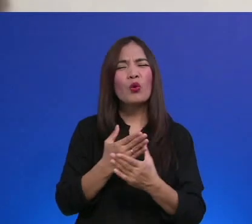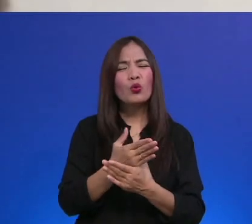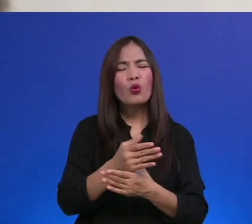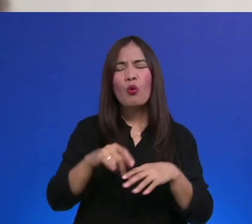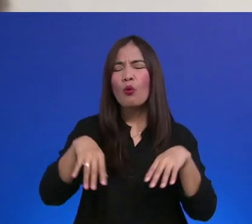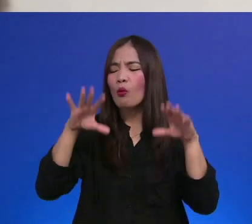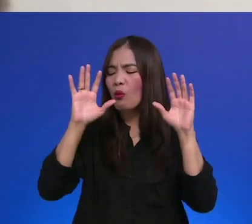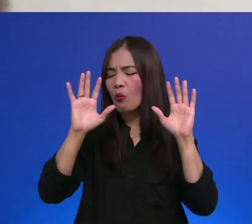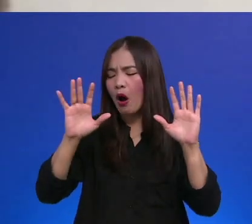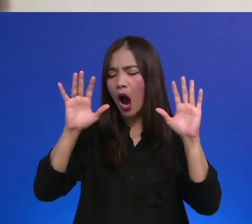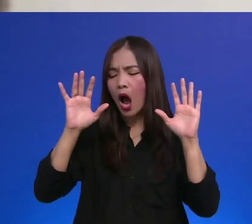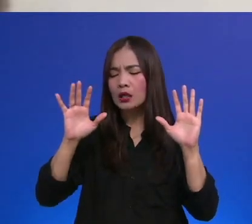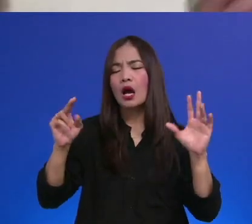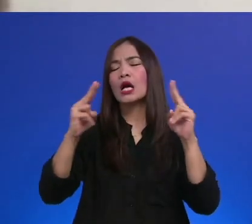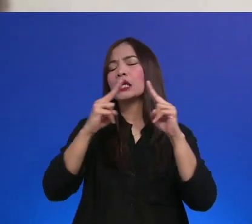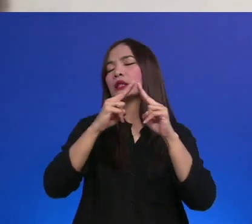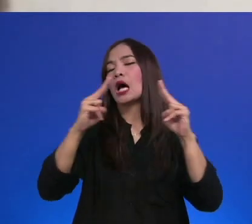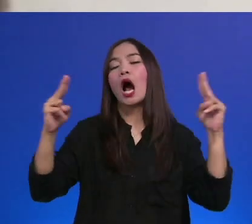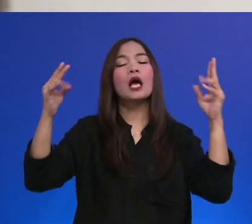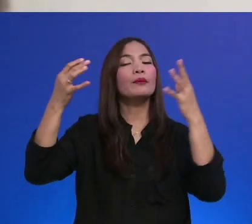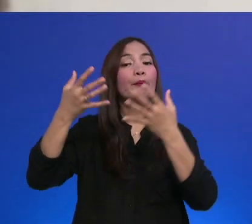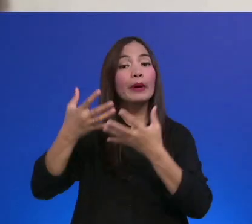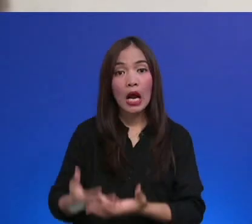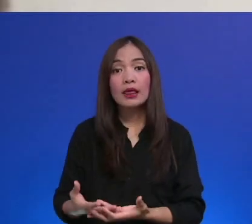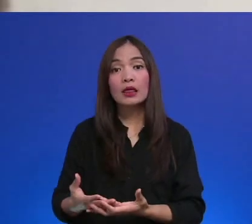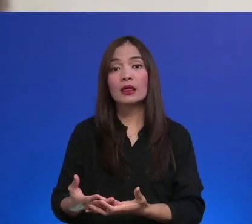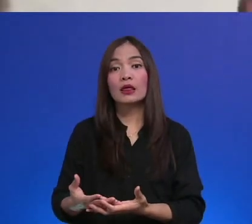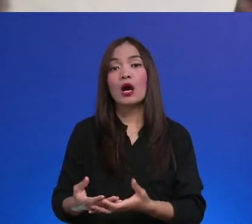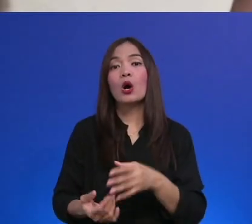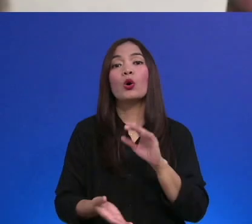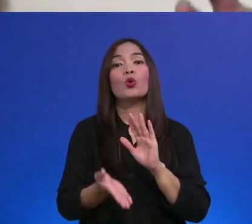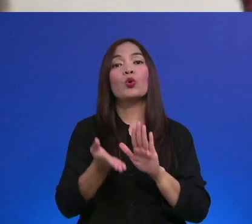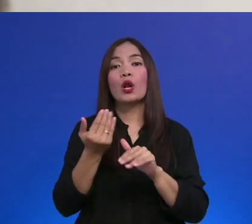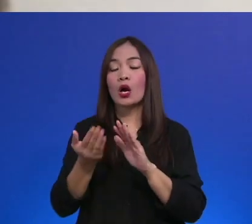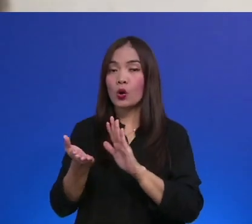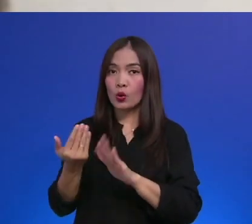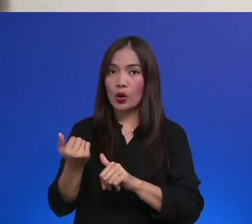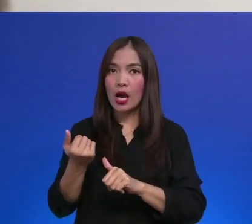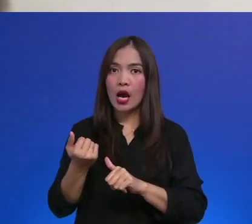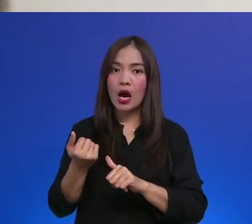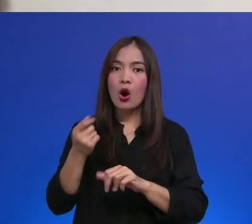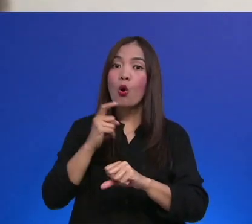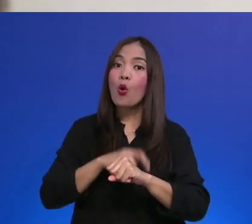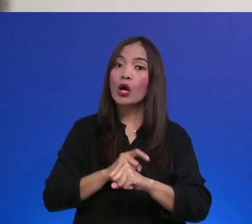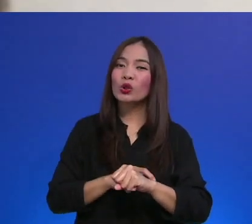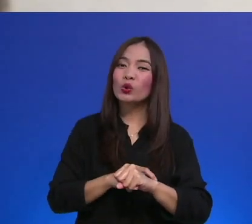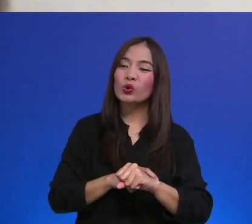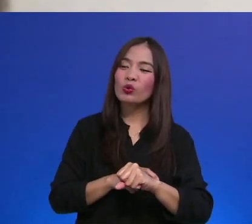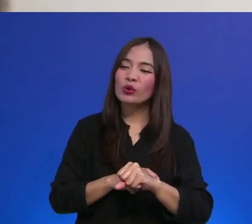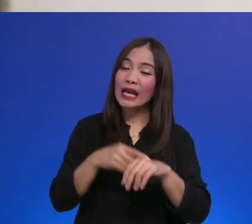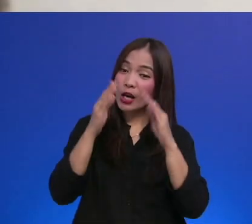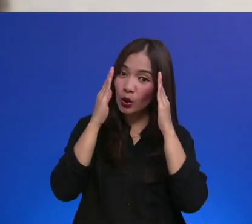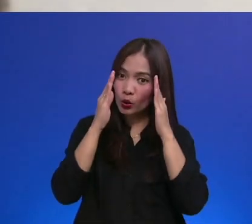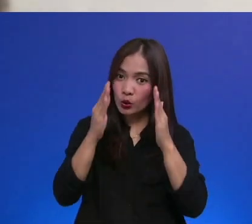bukan berat sangat berat dan berkali-kali dalam masa-masa tertentu